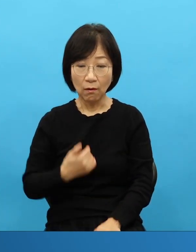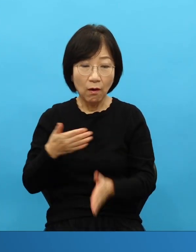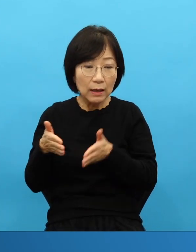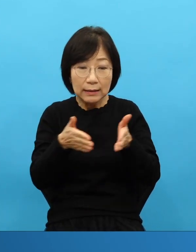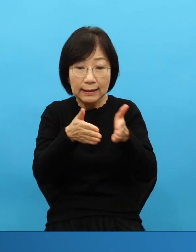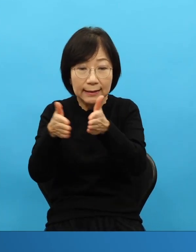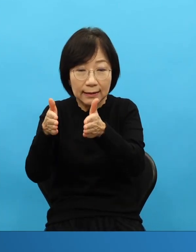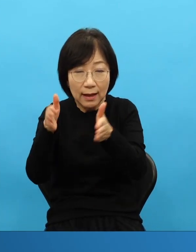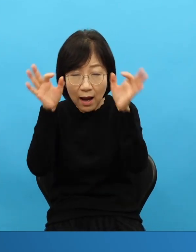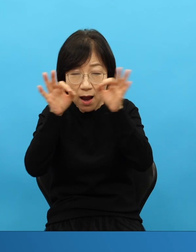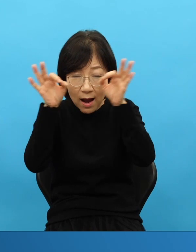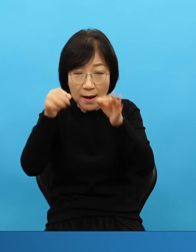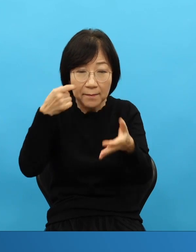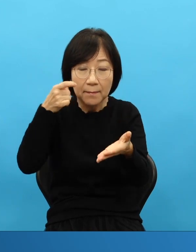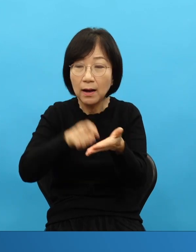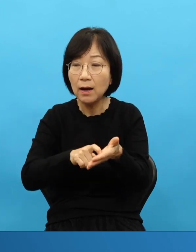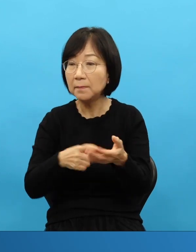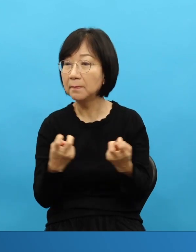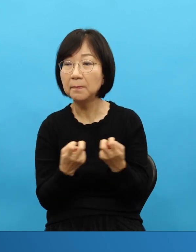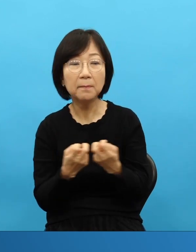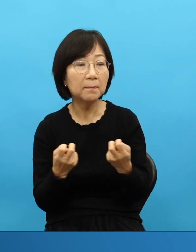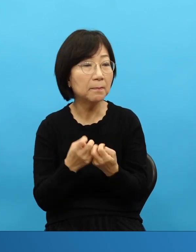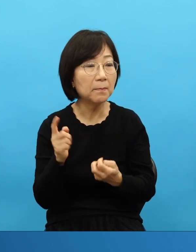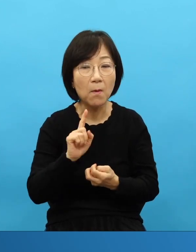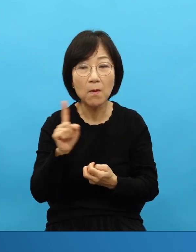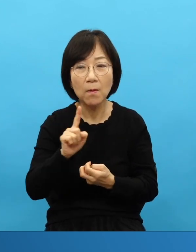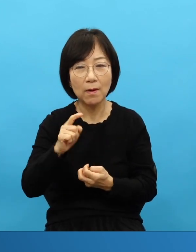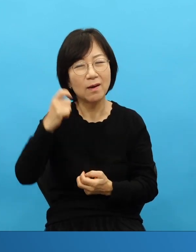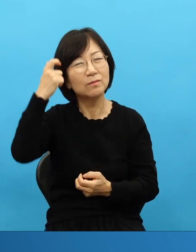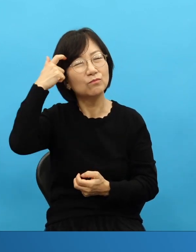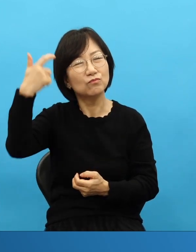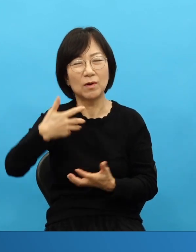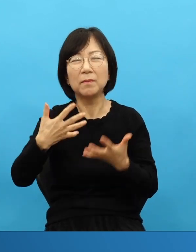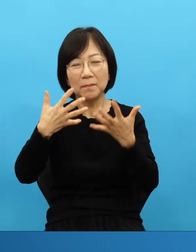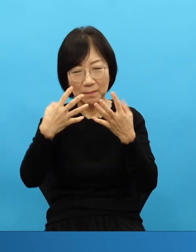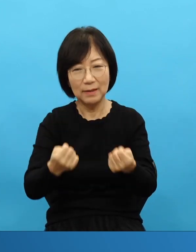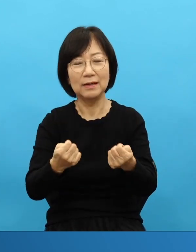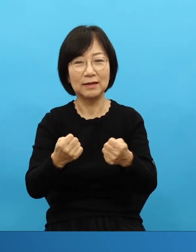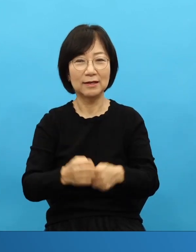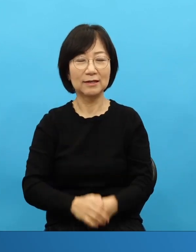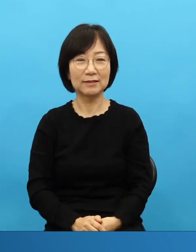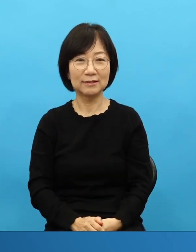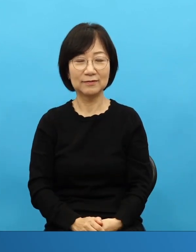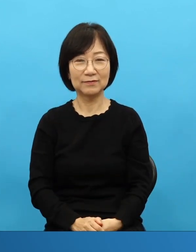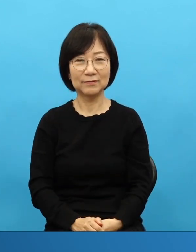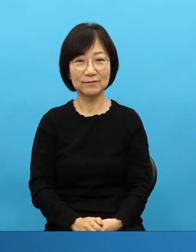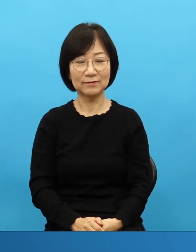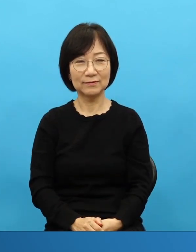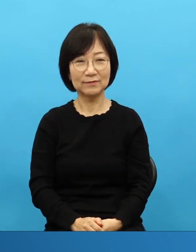Then how can we find the way? 이렇게 묻는 사람이 많습니다. There are many people who ask that. 그러면